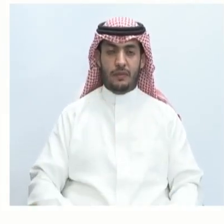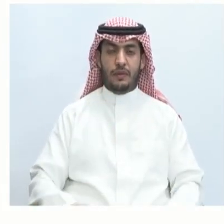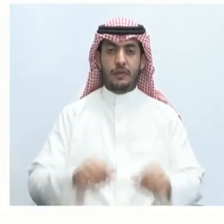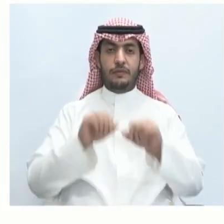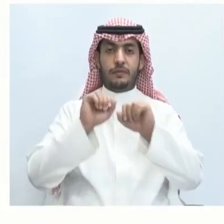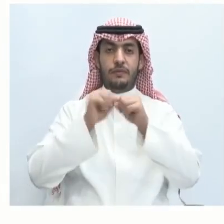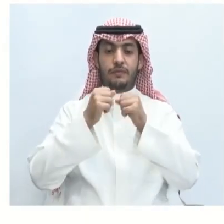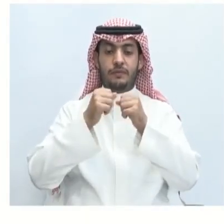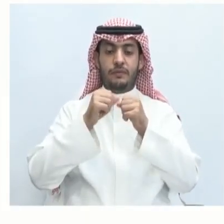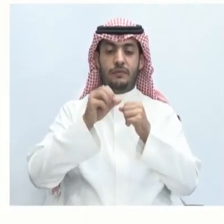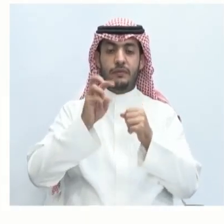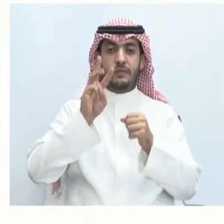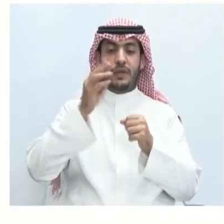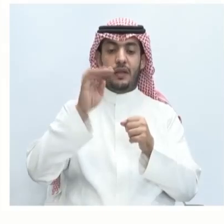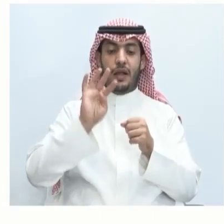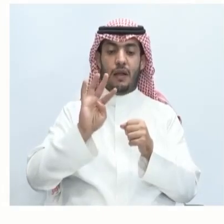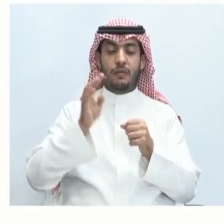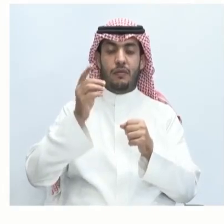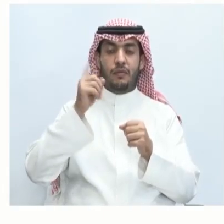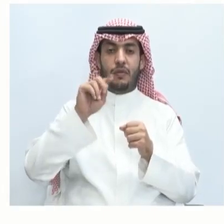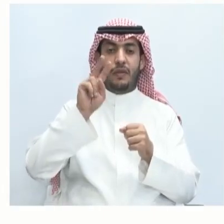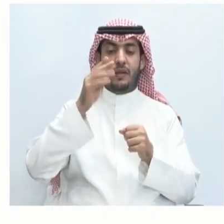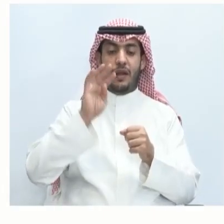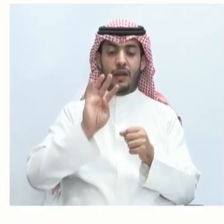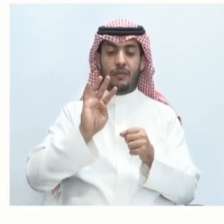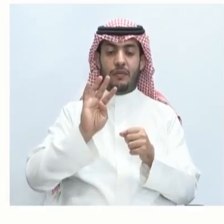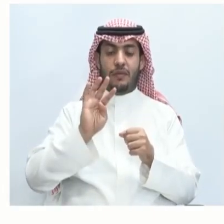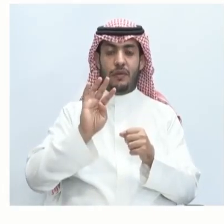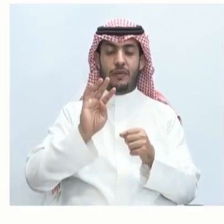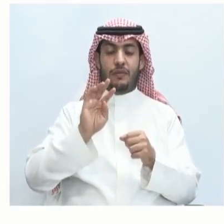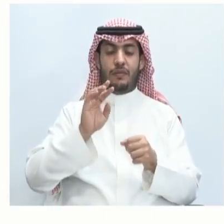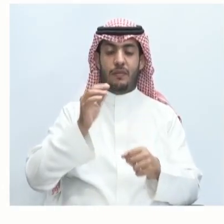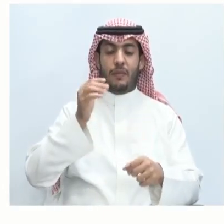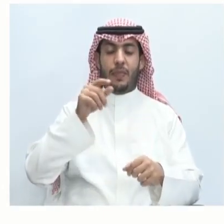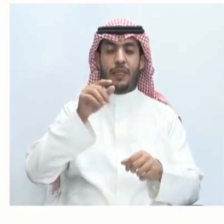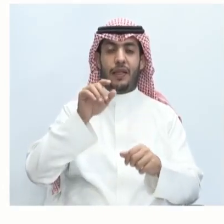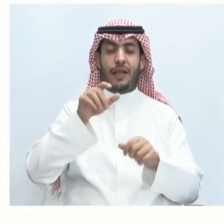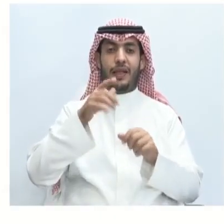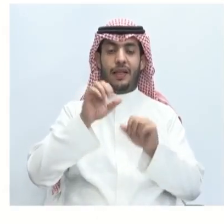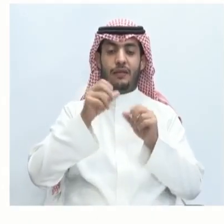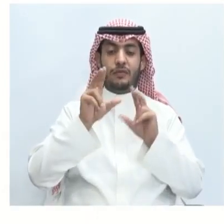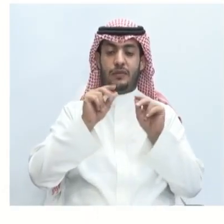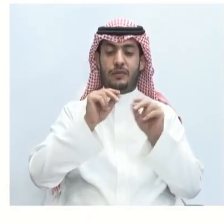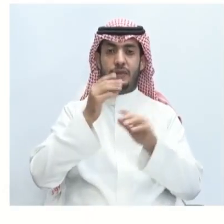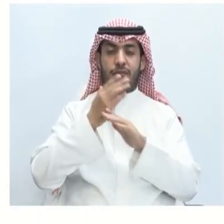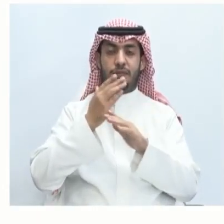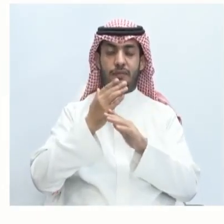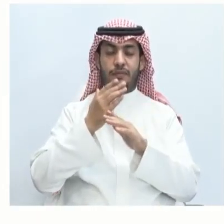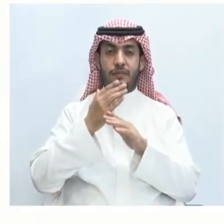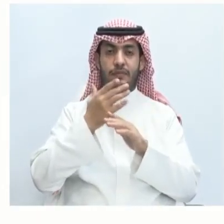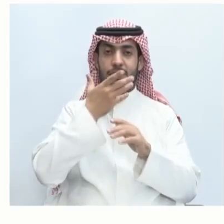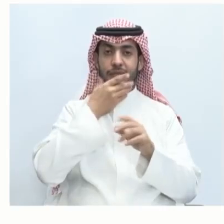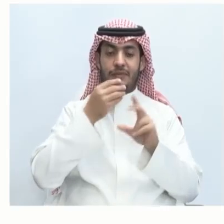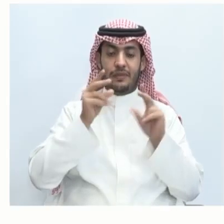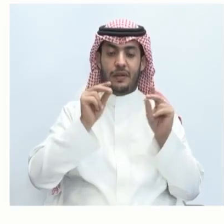الكسران ثلاثه ارباع وربعين او نقول اثنين على اربعه كسران متشابهان لماذا ابنائي بناتي